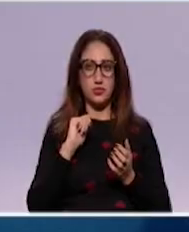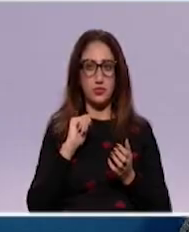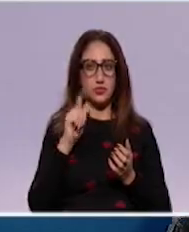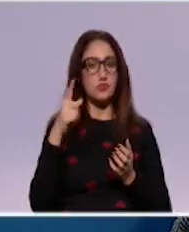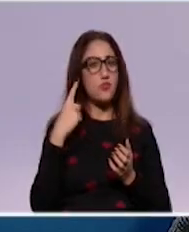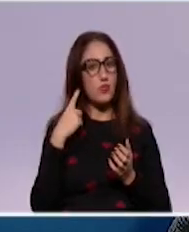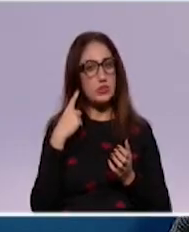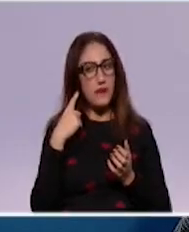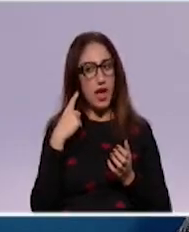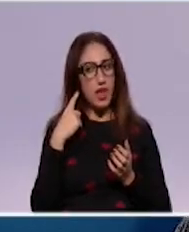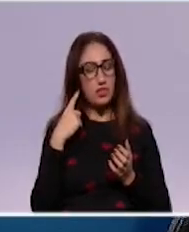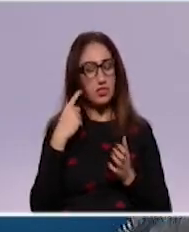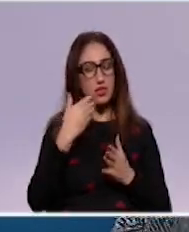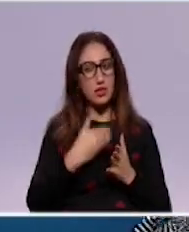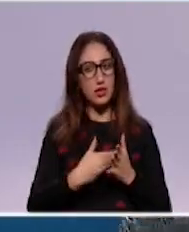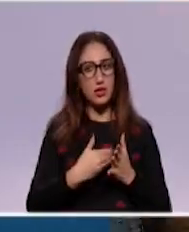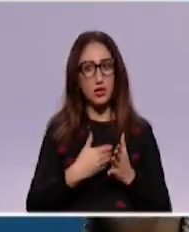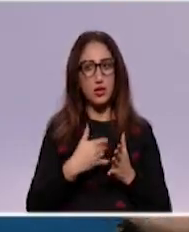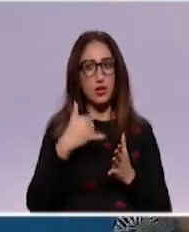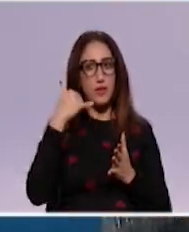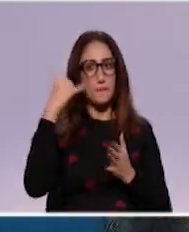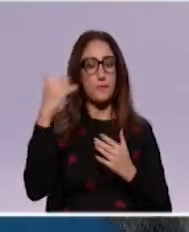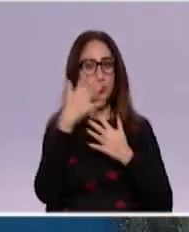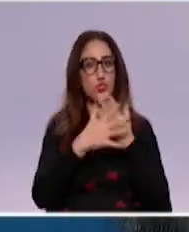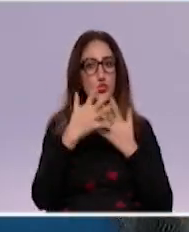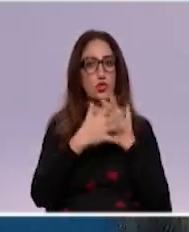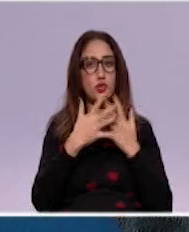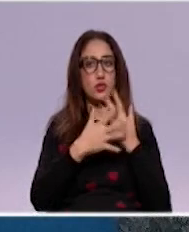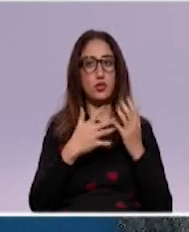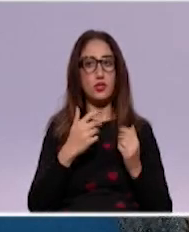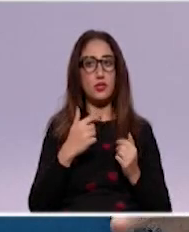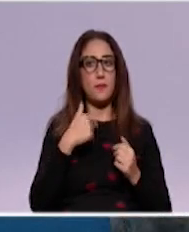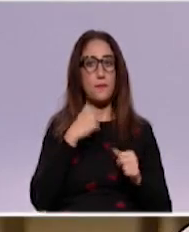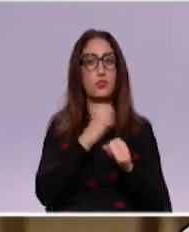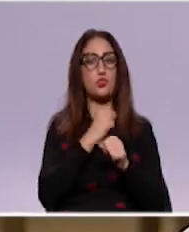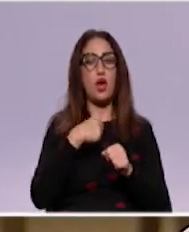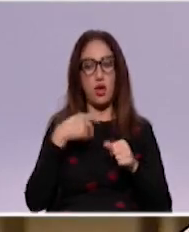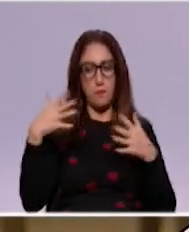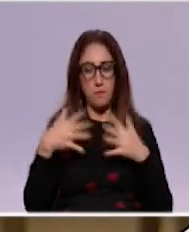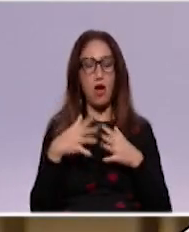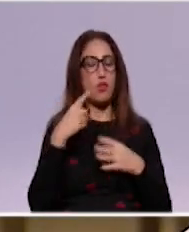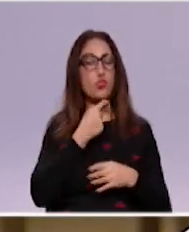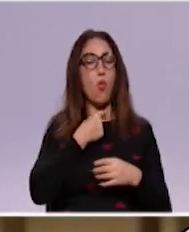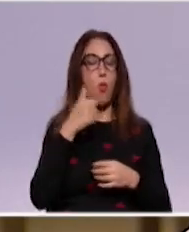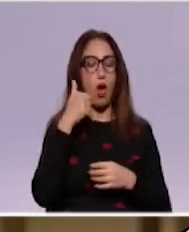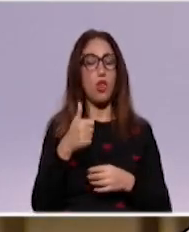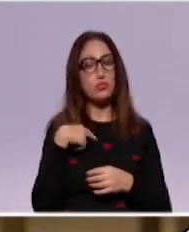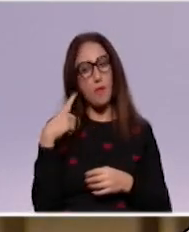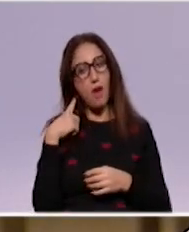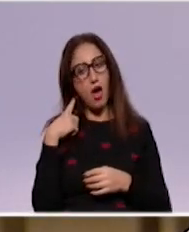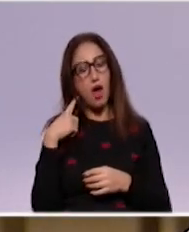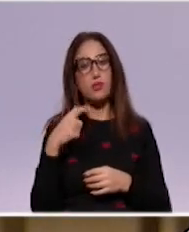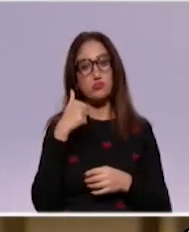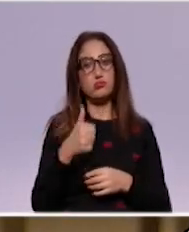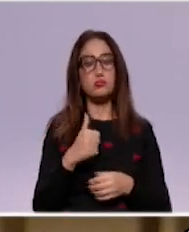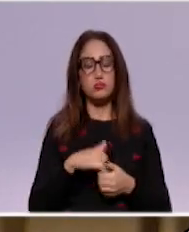نفسي سمعت رحت مكلم الشركه بتاعتي قلت لهم انا مستعد اشتغل مع منير. عجبك؟ طبعا.